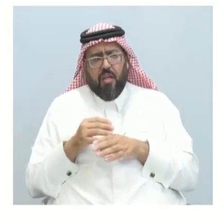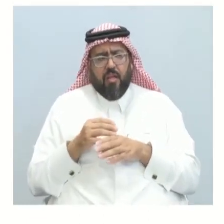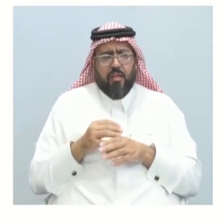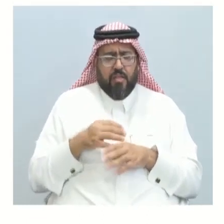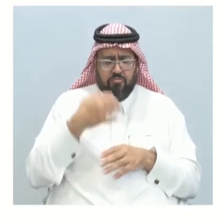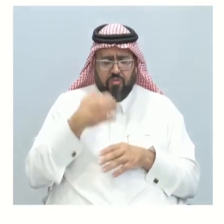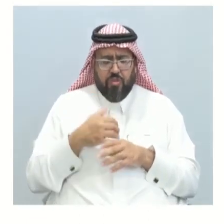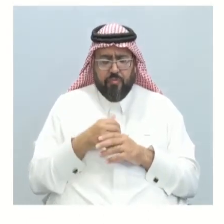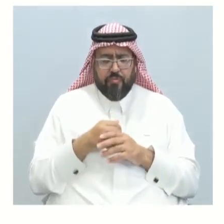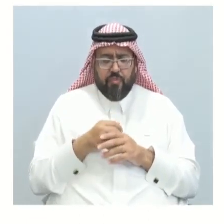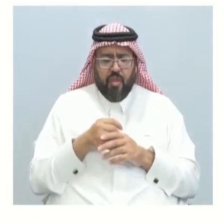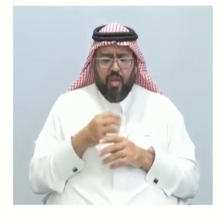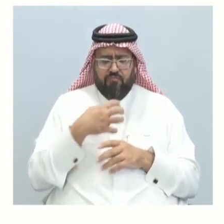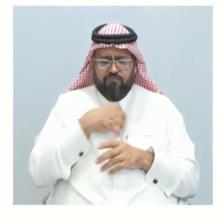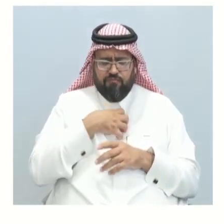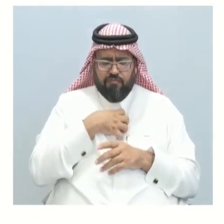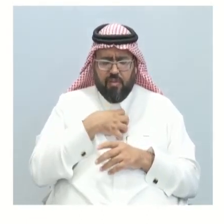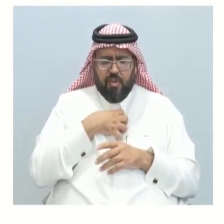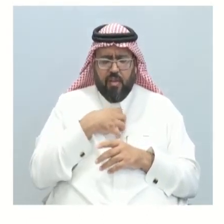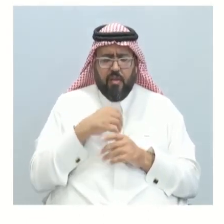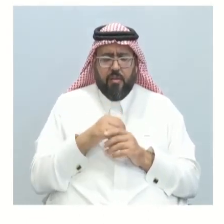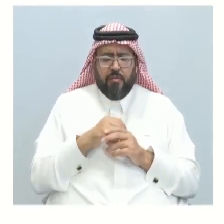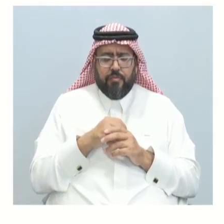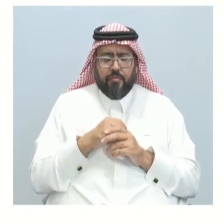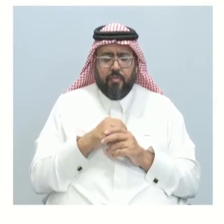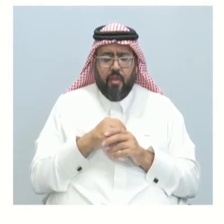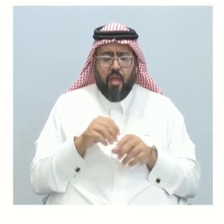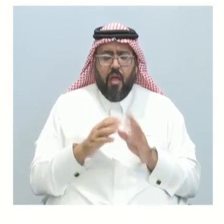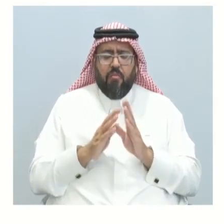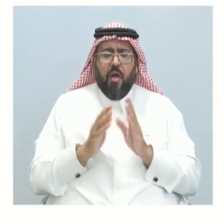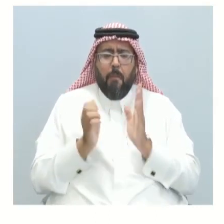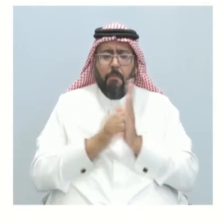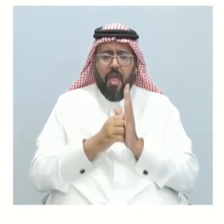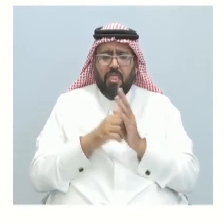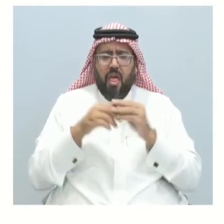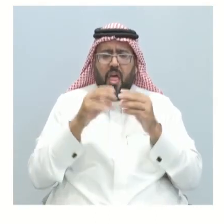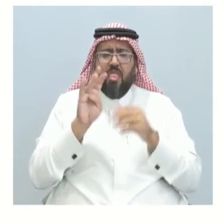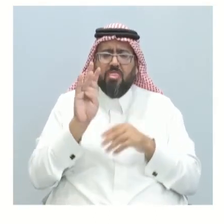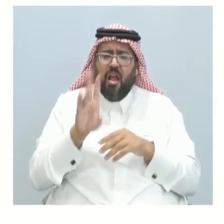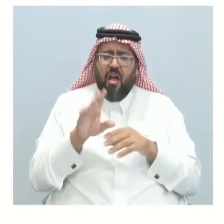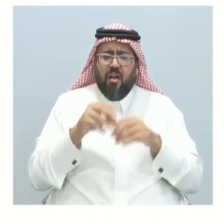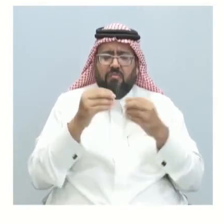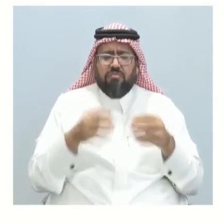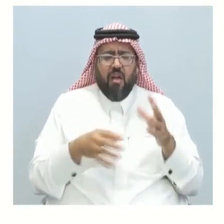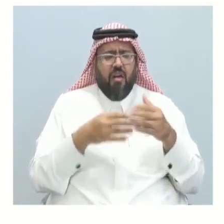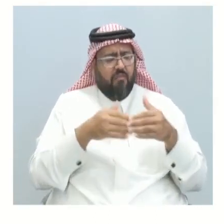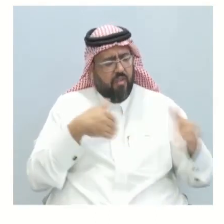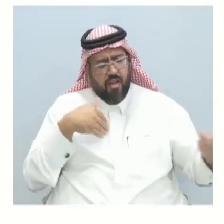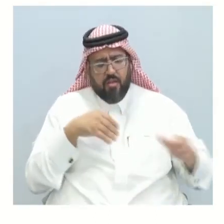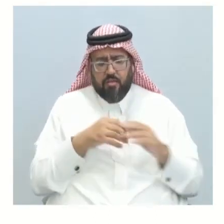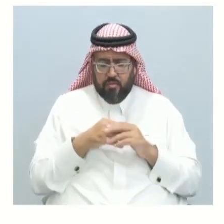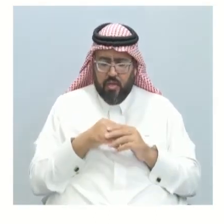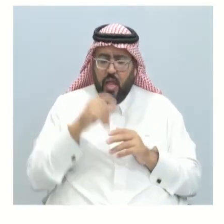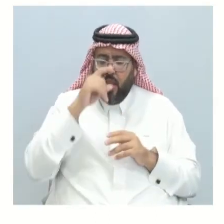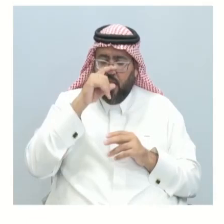عاطفتها ويكدر نفسيتها مما قد يؤدي الى هدم البيوت بماذا بالطلاق والفراق لذلك